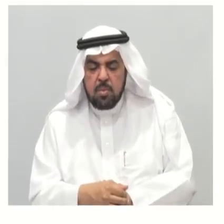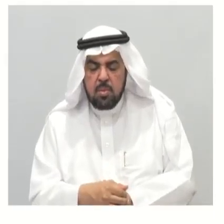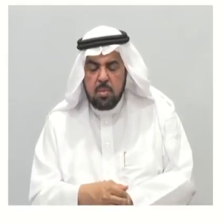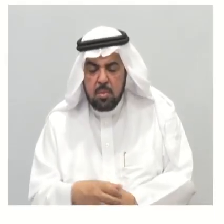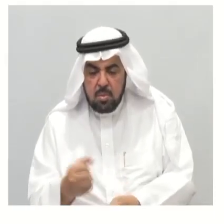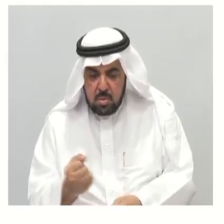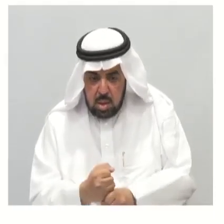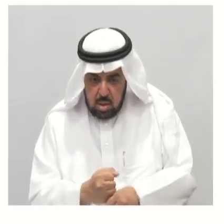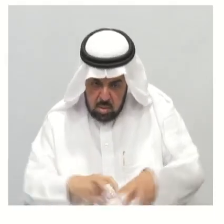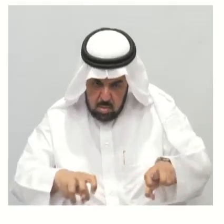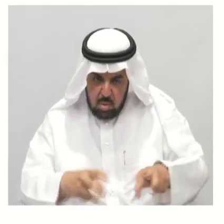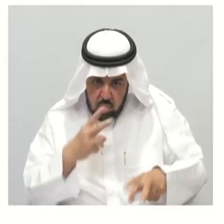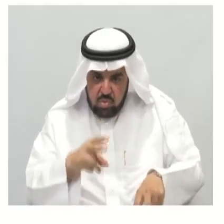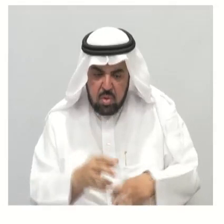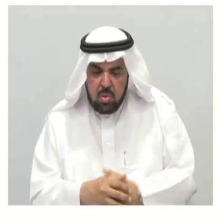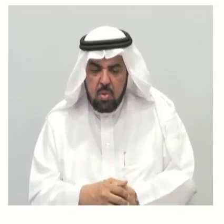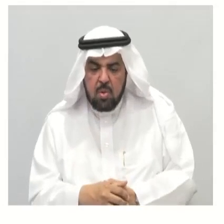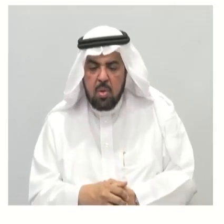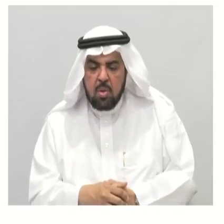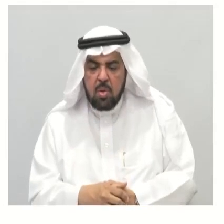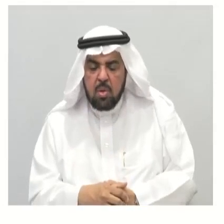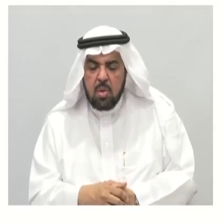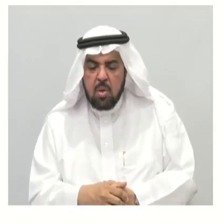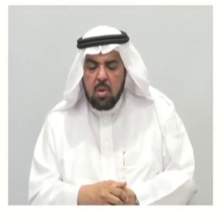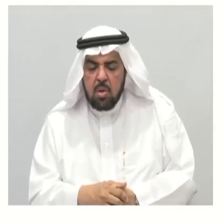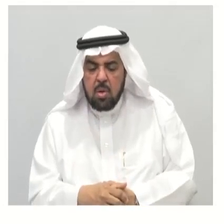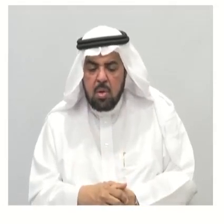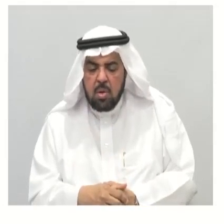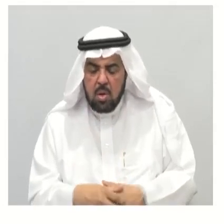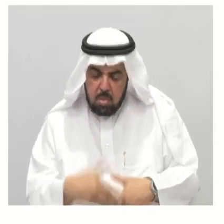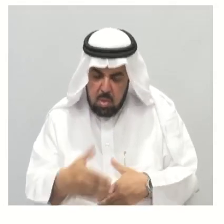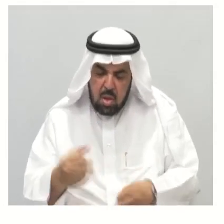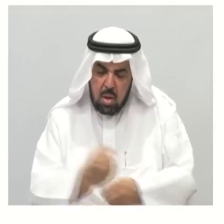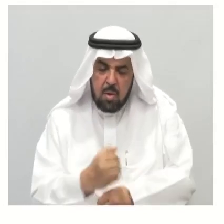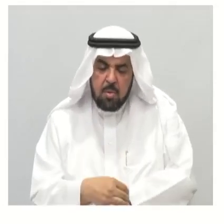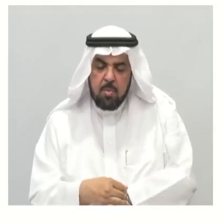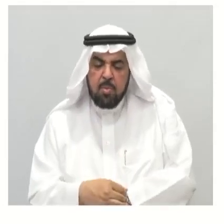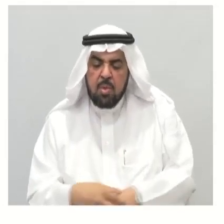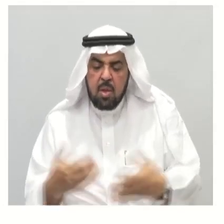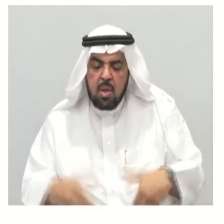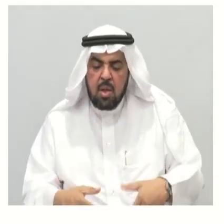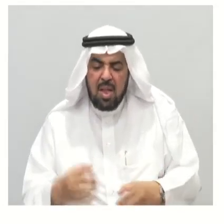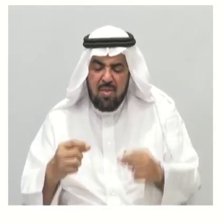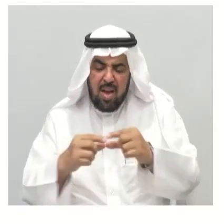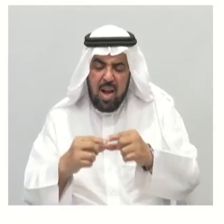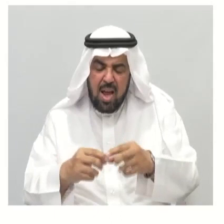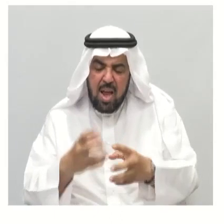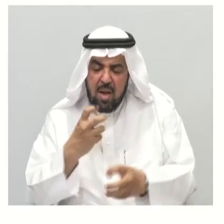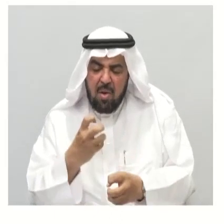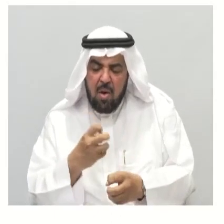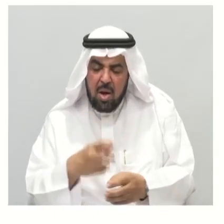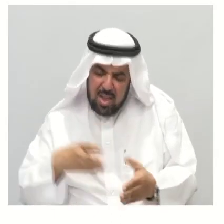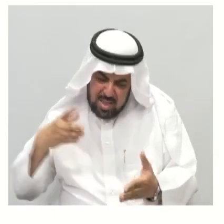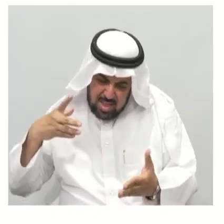بعمل بحث وانظر ماذا يفعلون. إنهم يقومون بالتالي: تتلف خلايا الفواكه نتيجة القطع